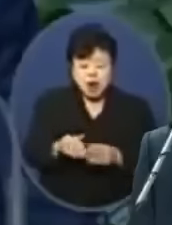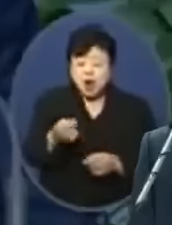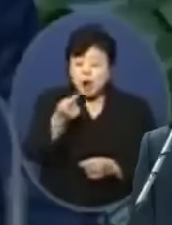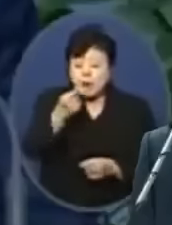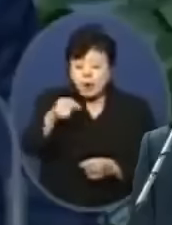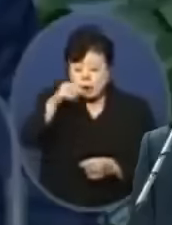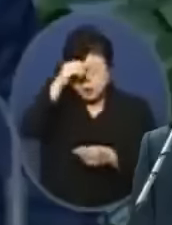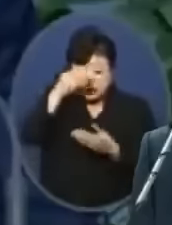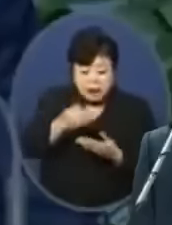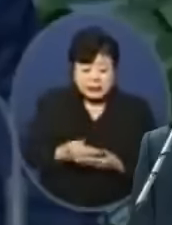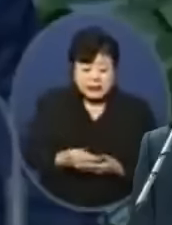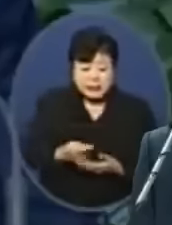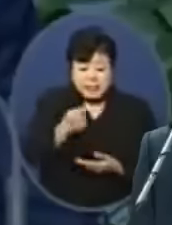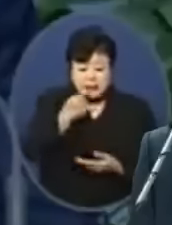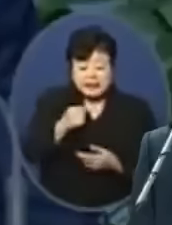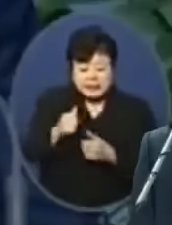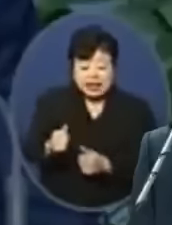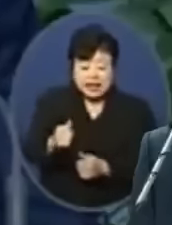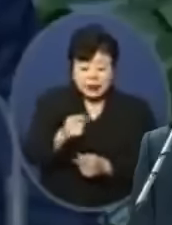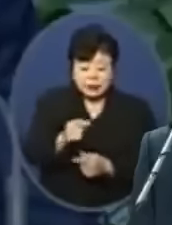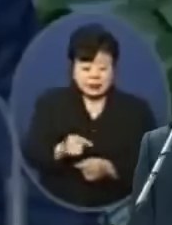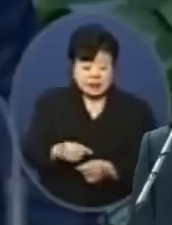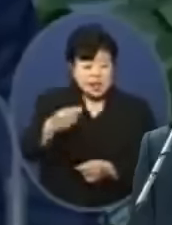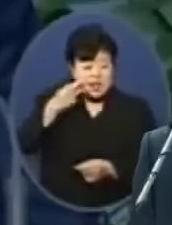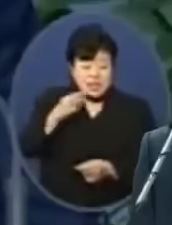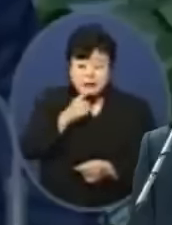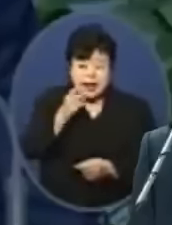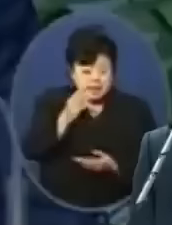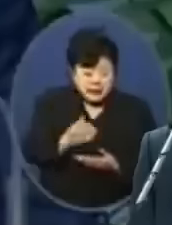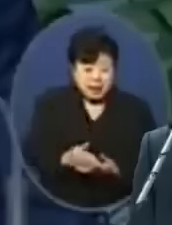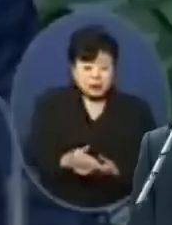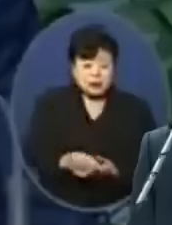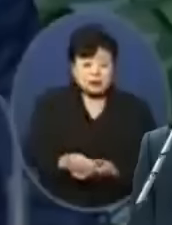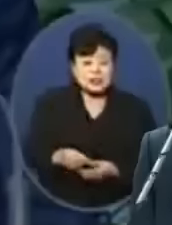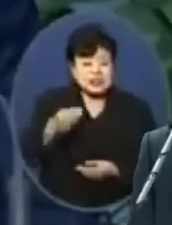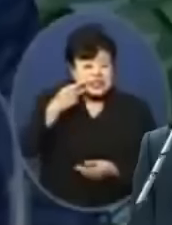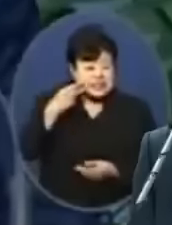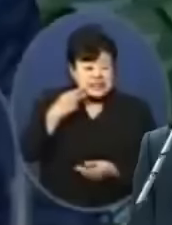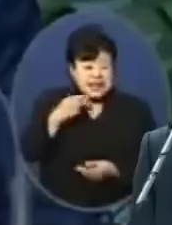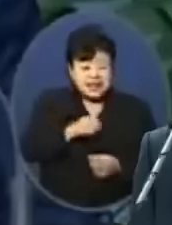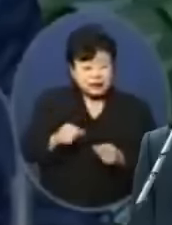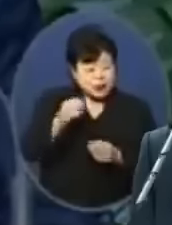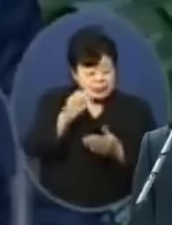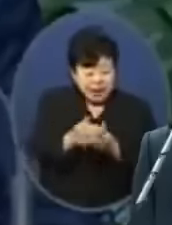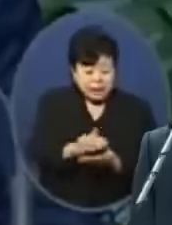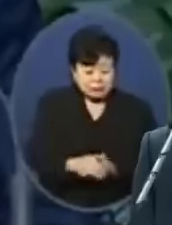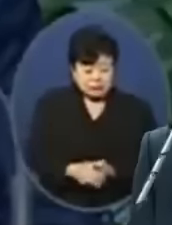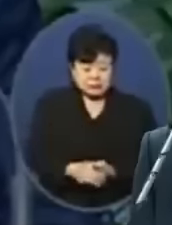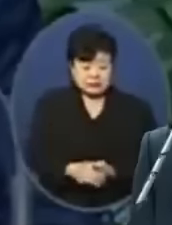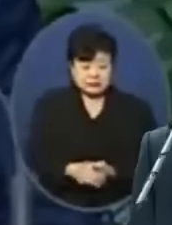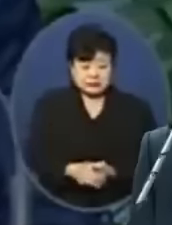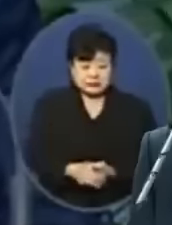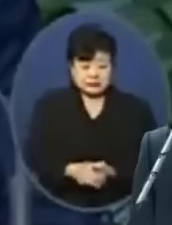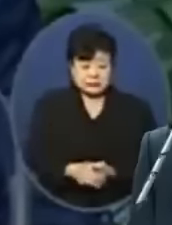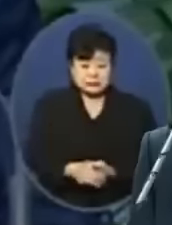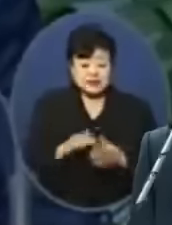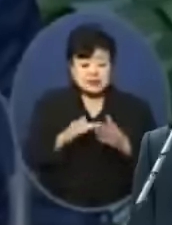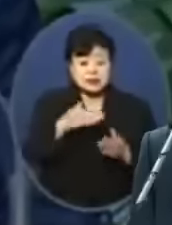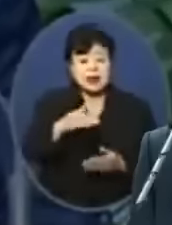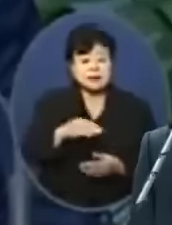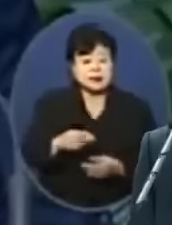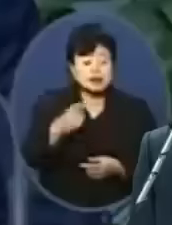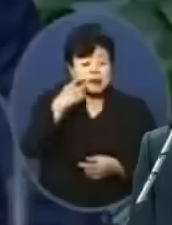배워라. 백인 따라 말아라. 인디안 말을 못하고 인디안 즉 행동을 못하게 합니다. 그러다 집에 가면